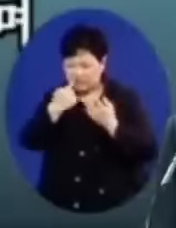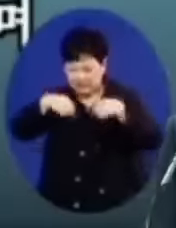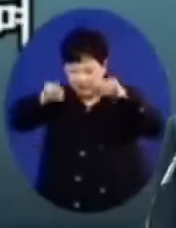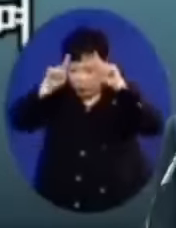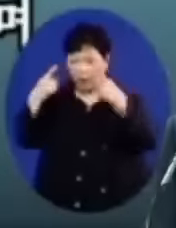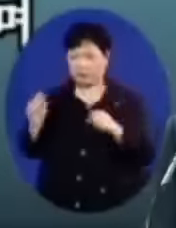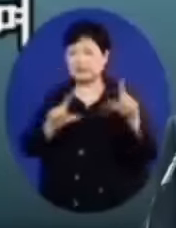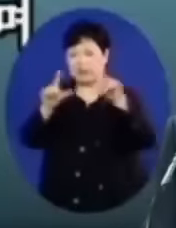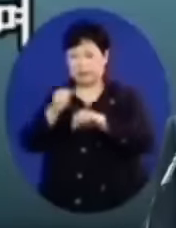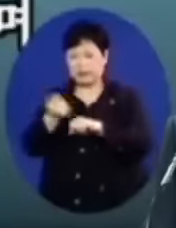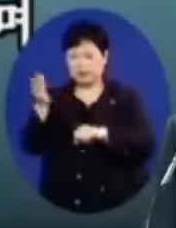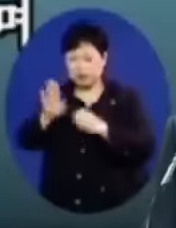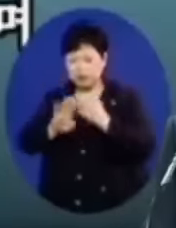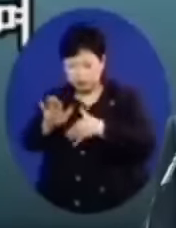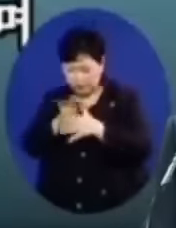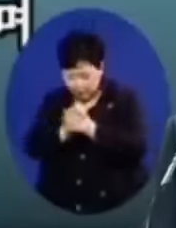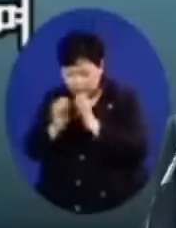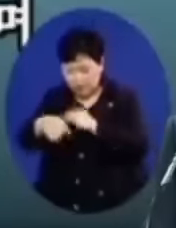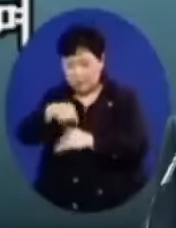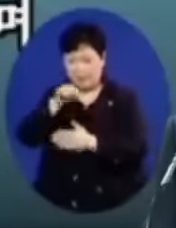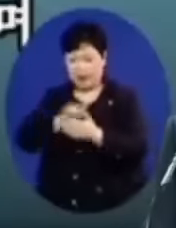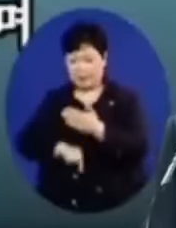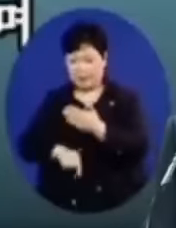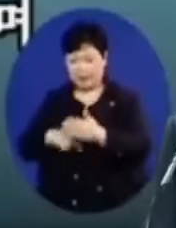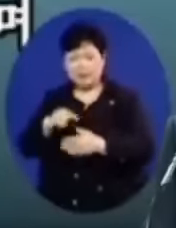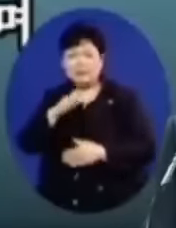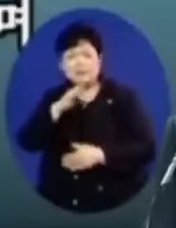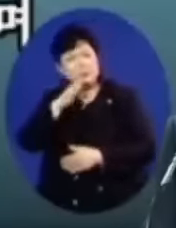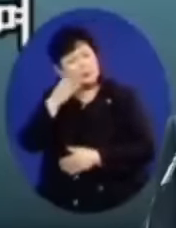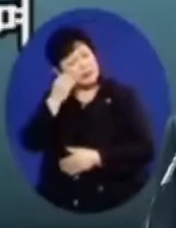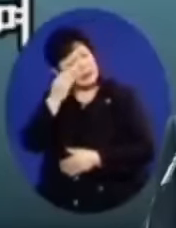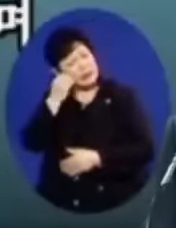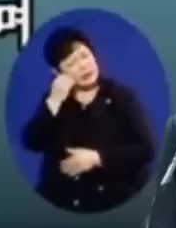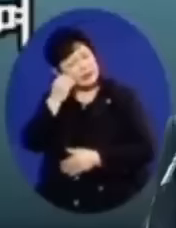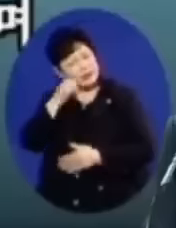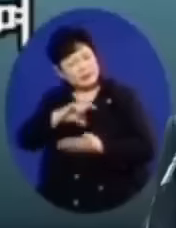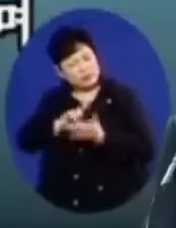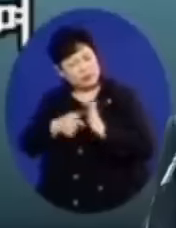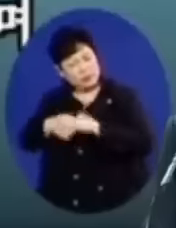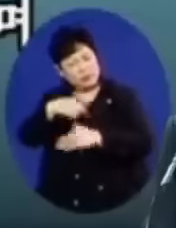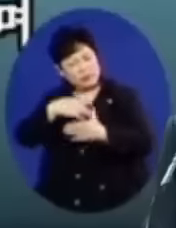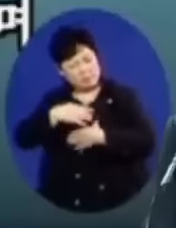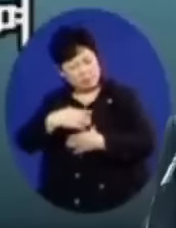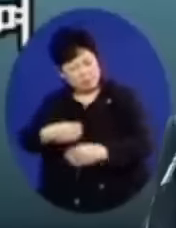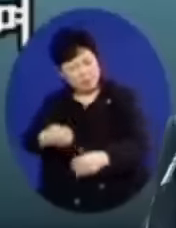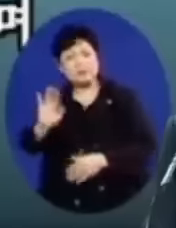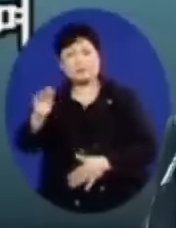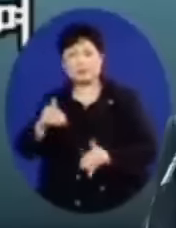그러나 그 후 기도하며 내 마음은 이상할 정도로 안정되었습니다.